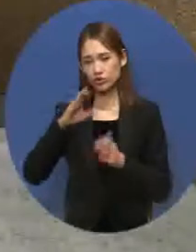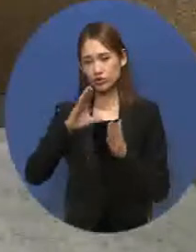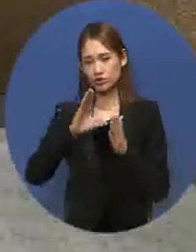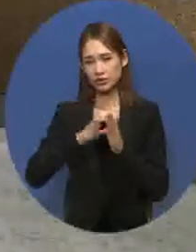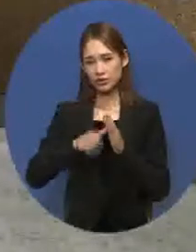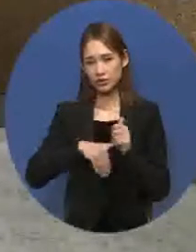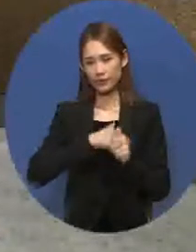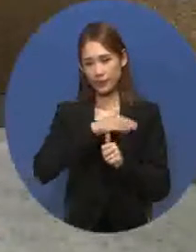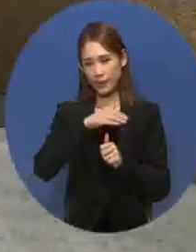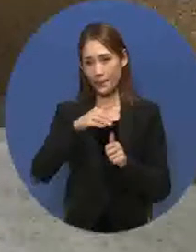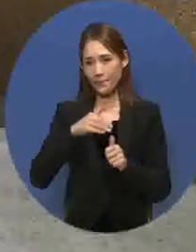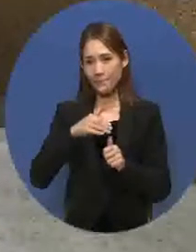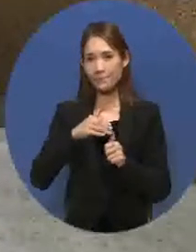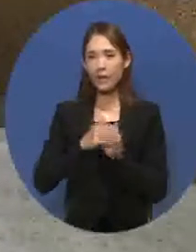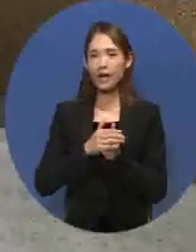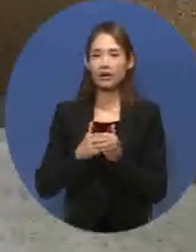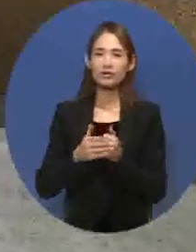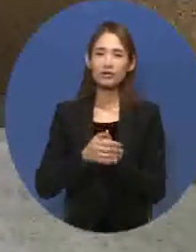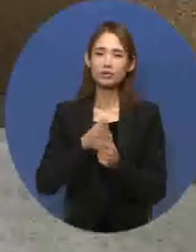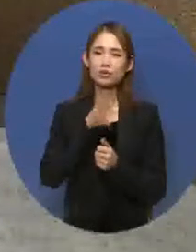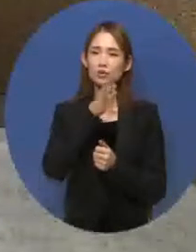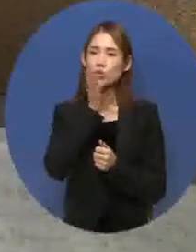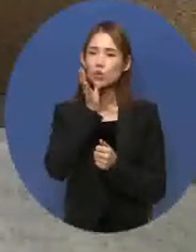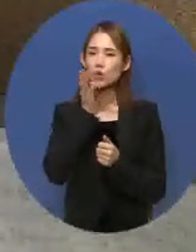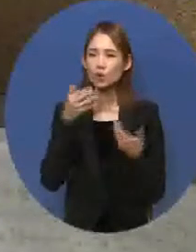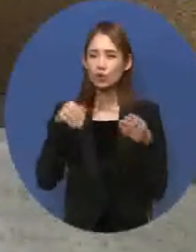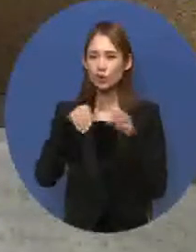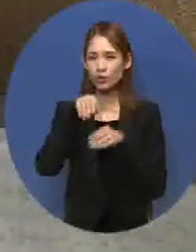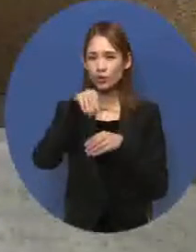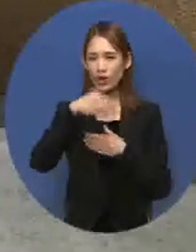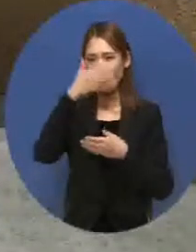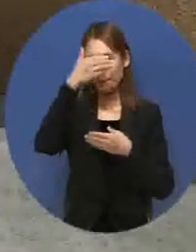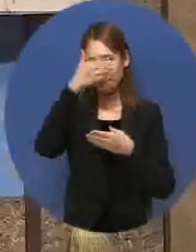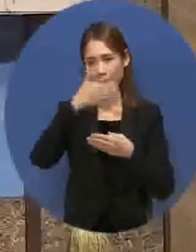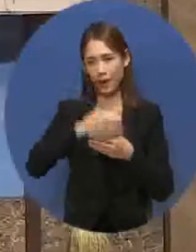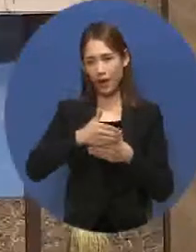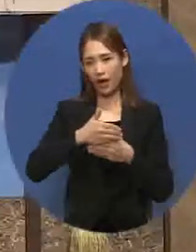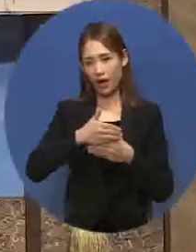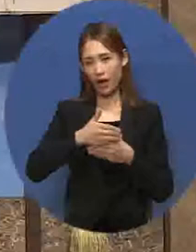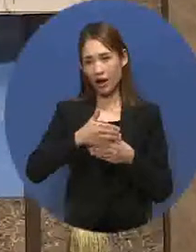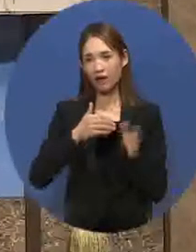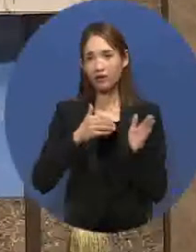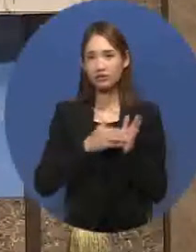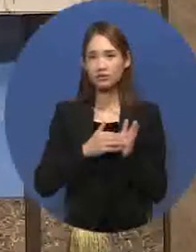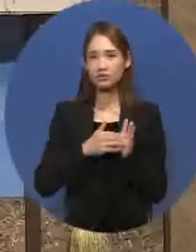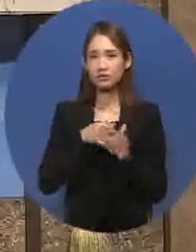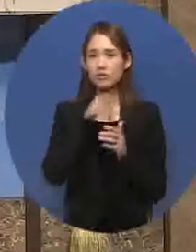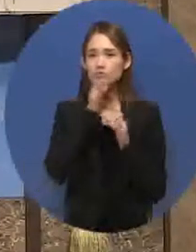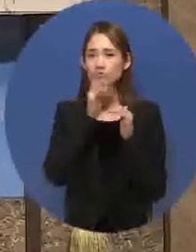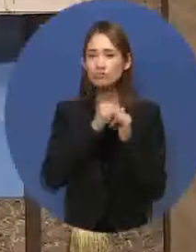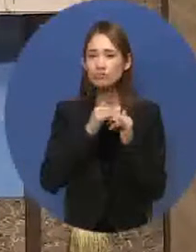시대가 되어가지고 경로당을 폐쇄를 시켜 놨습니다. 네. 그러니까